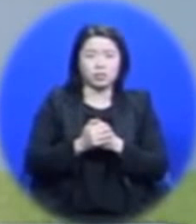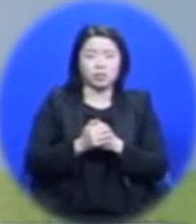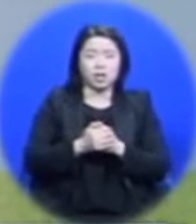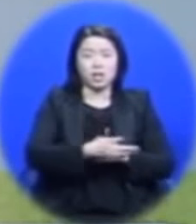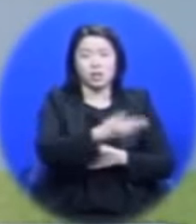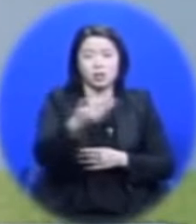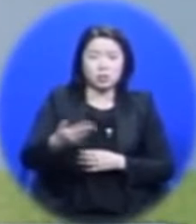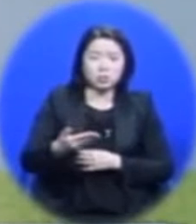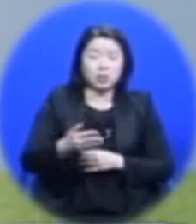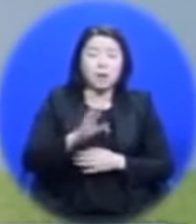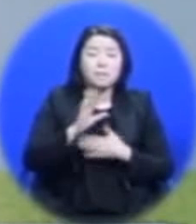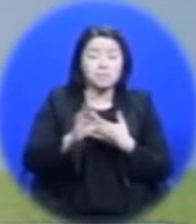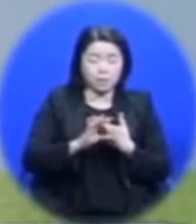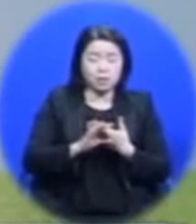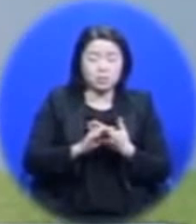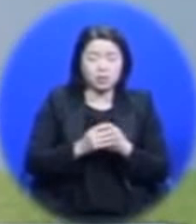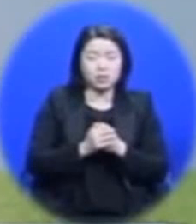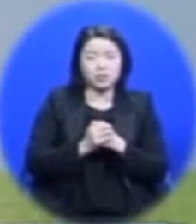여러분, 그렇다면